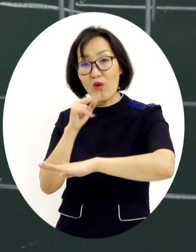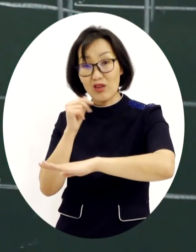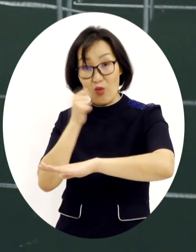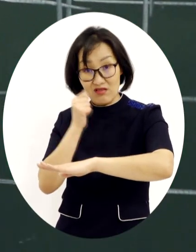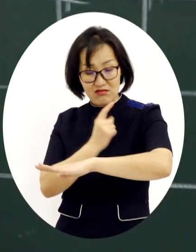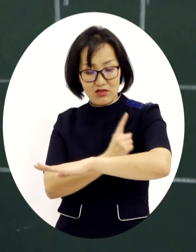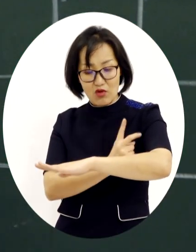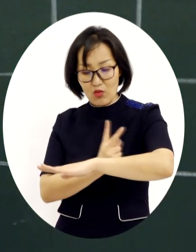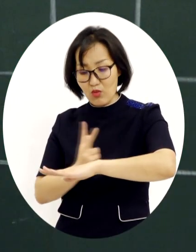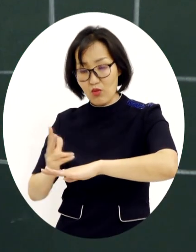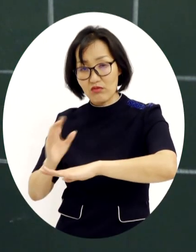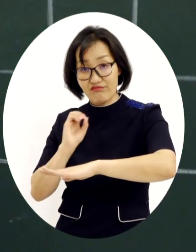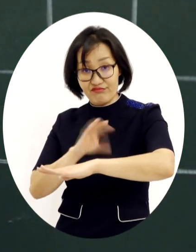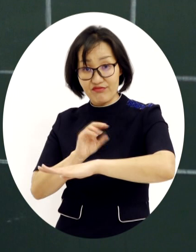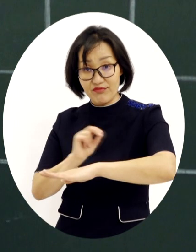Хоёр.